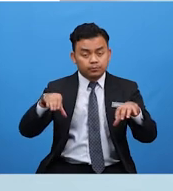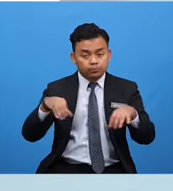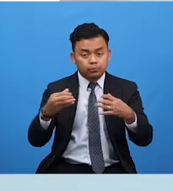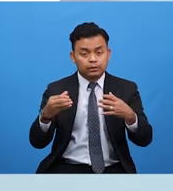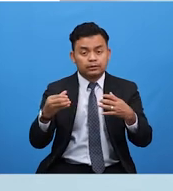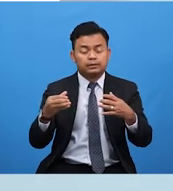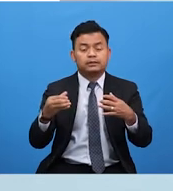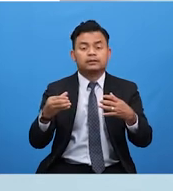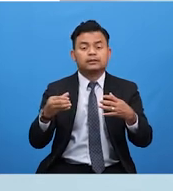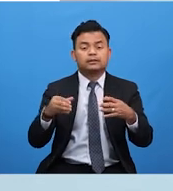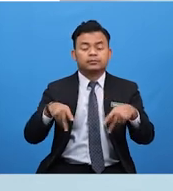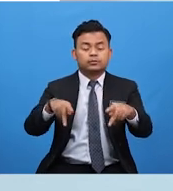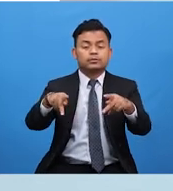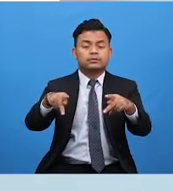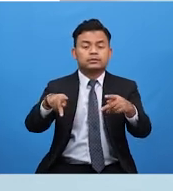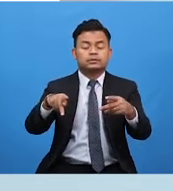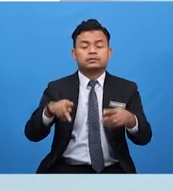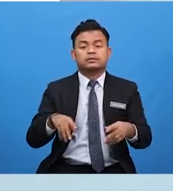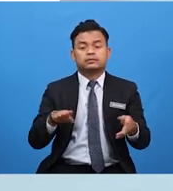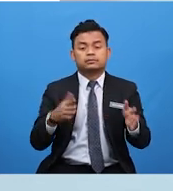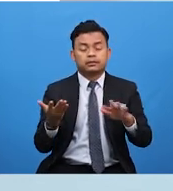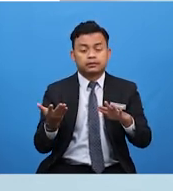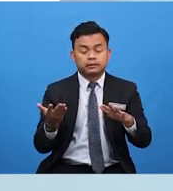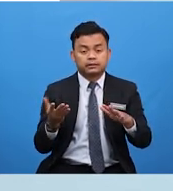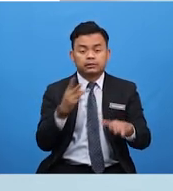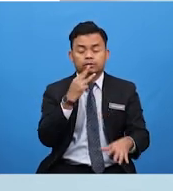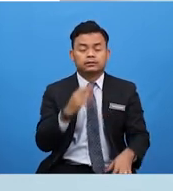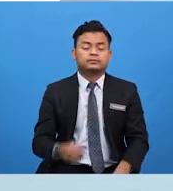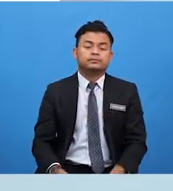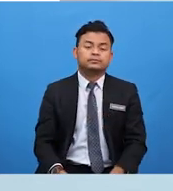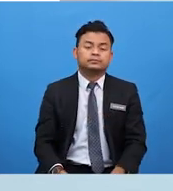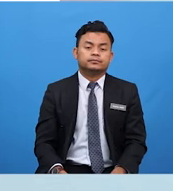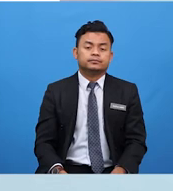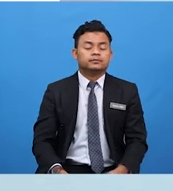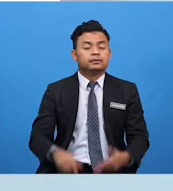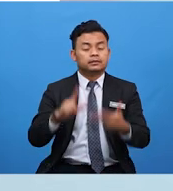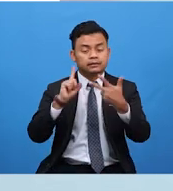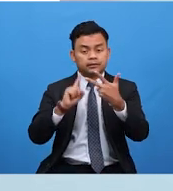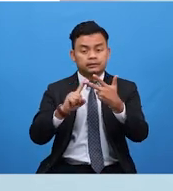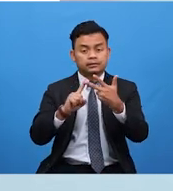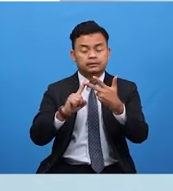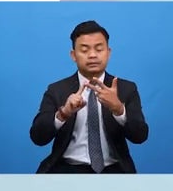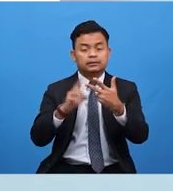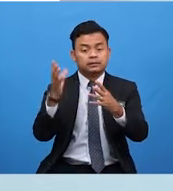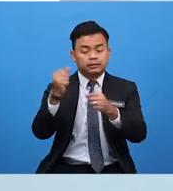mengikut prosedur kerja yang betul. Ketiga, dapat melaksanakan